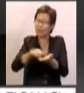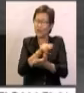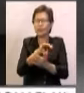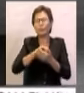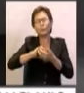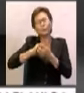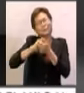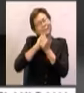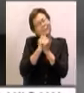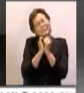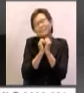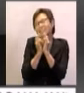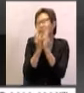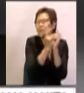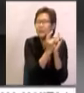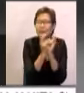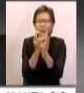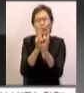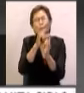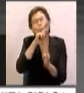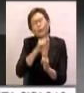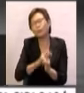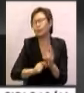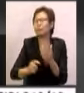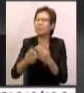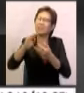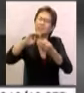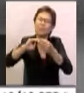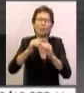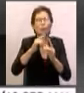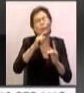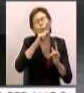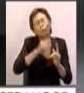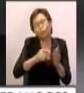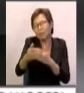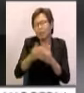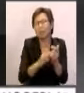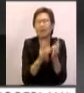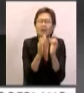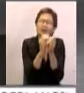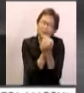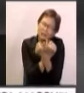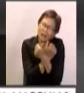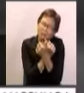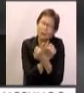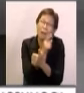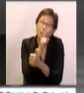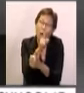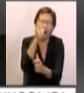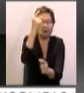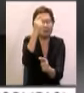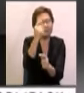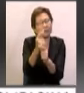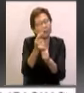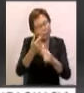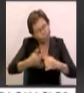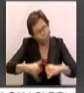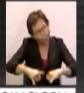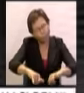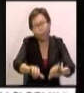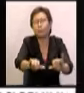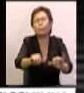kemesraan mereka juga bukti yang usia hanyalah angka. Hubungan kasih sayang sejati akan kekal